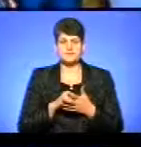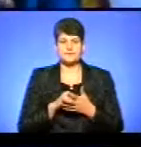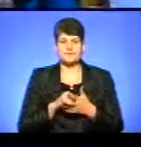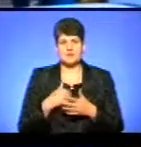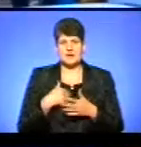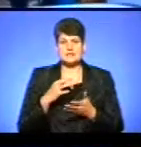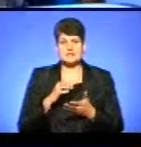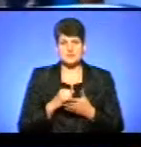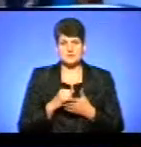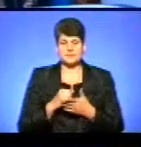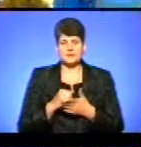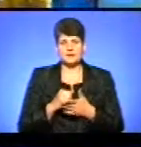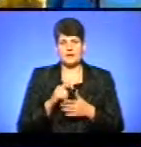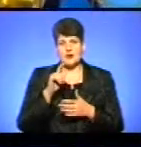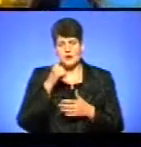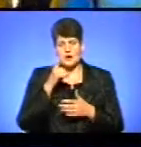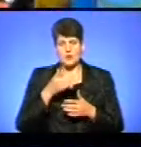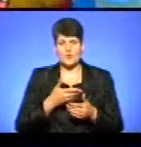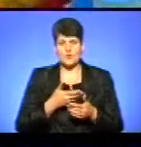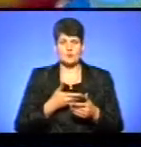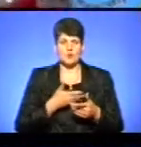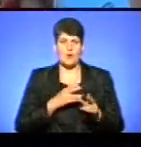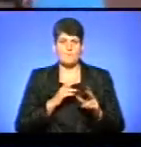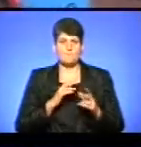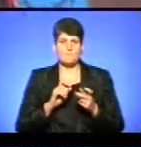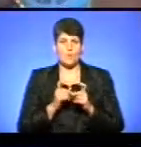я займаюся греко-римською боротьбою. Бігаю,